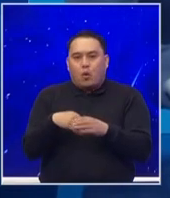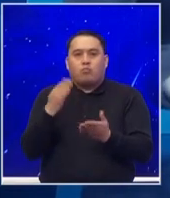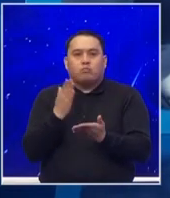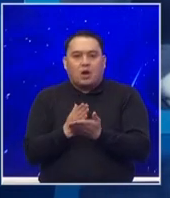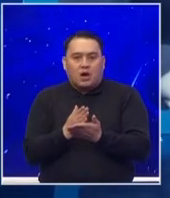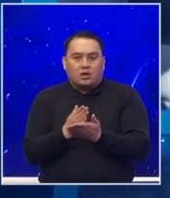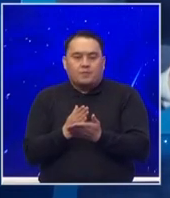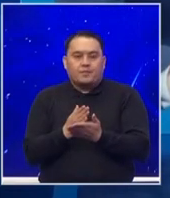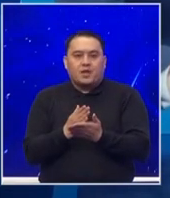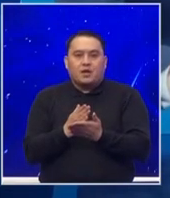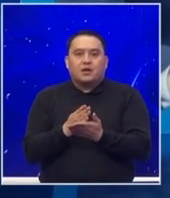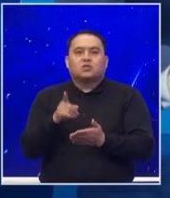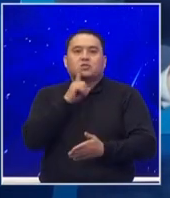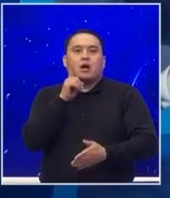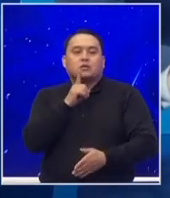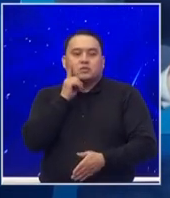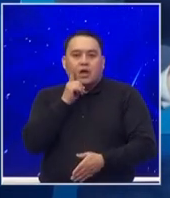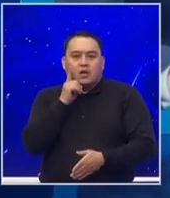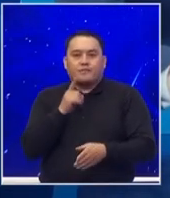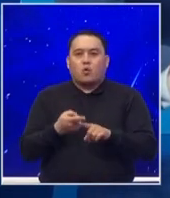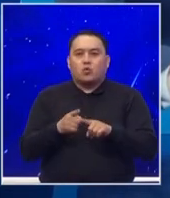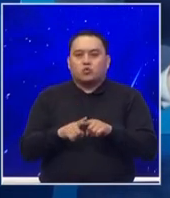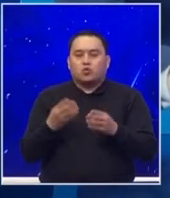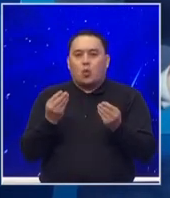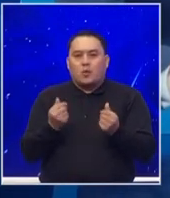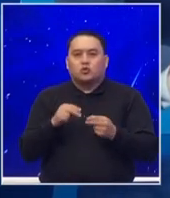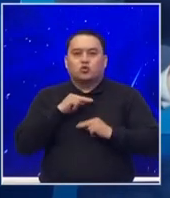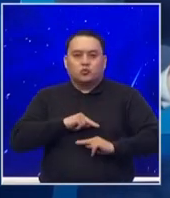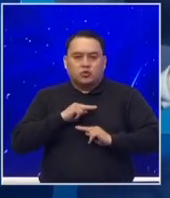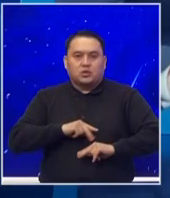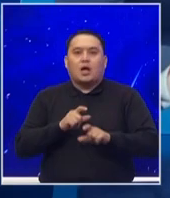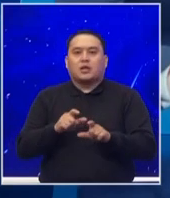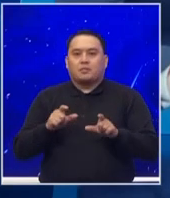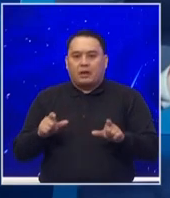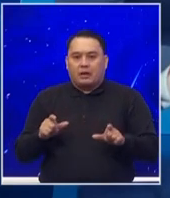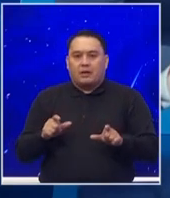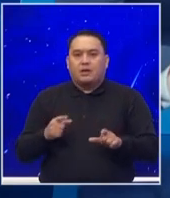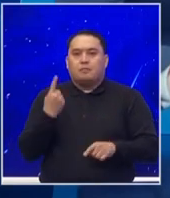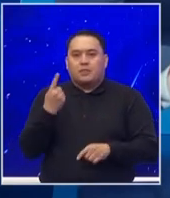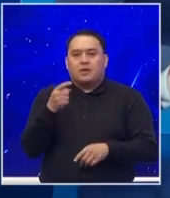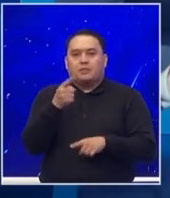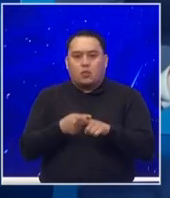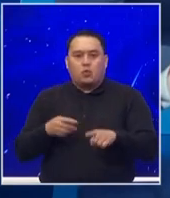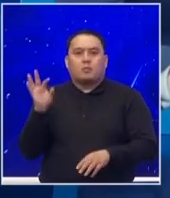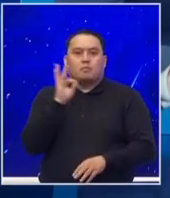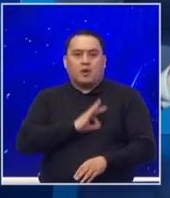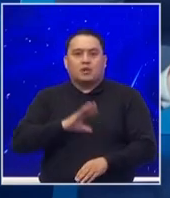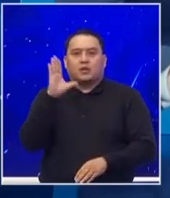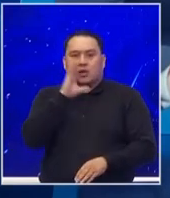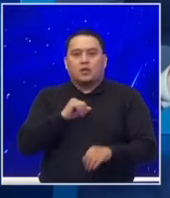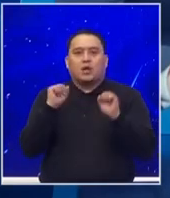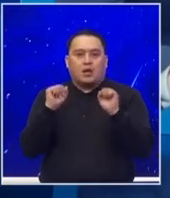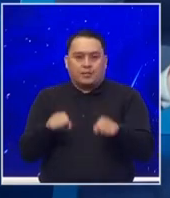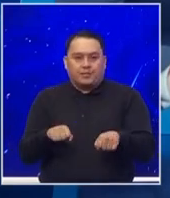Тиісті жаста жергілікті шегінен асатын соммасы бар жұмыс істейтін азаматтарға жинағының бір бөлігін пайдалана алатын құқық